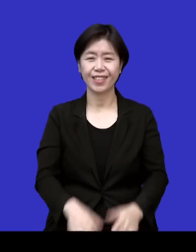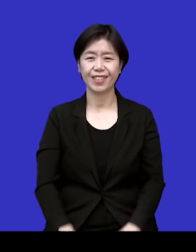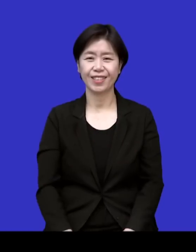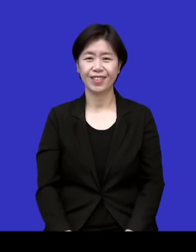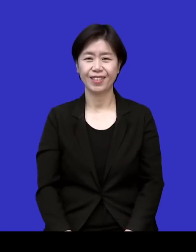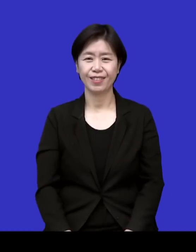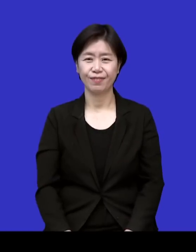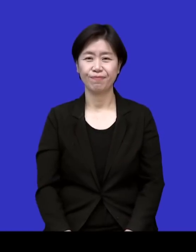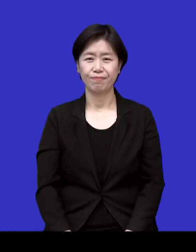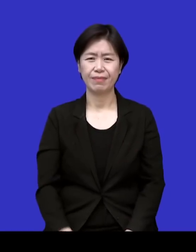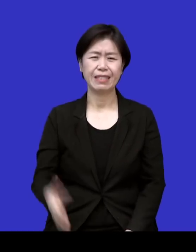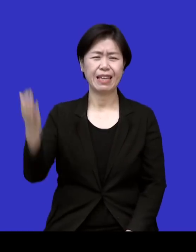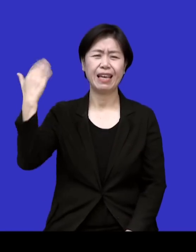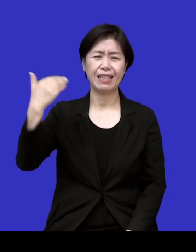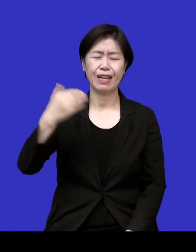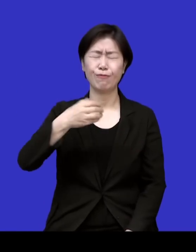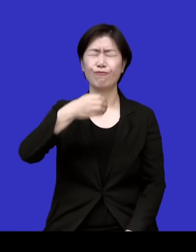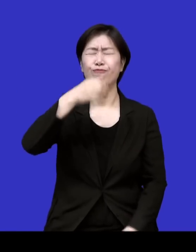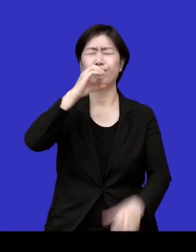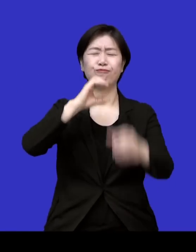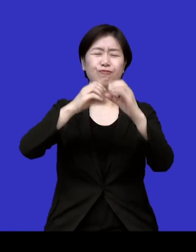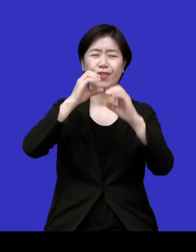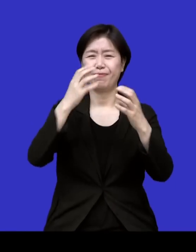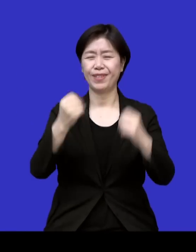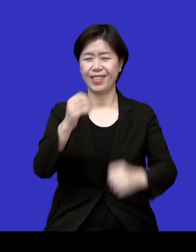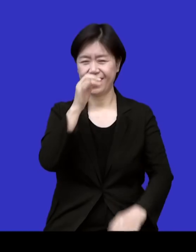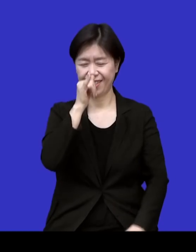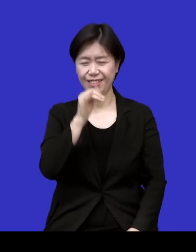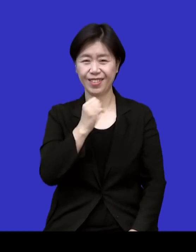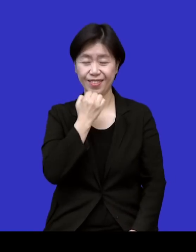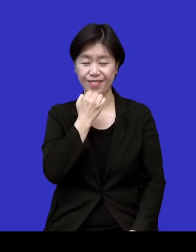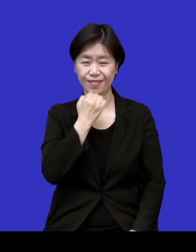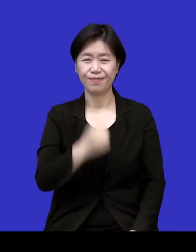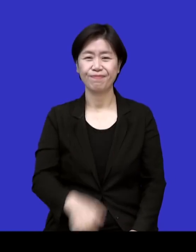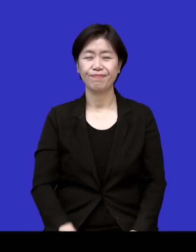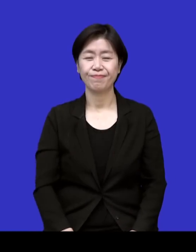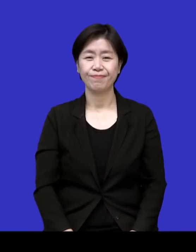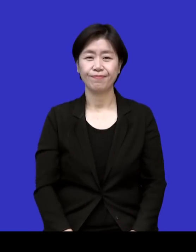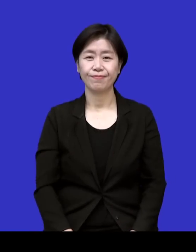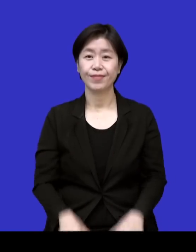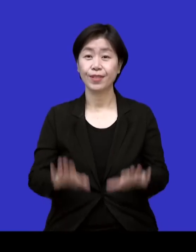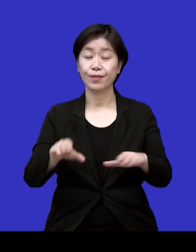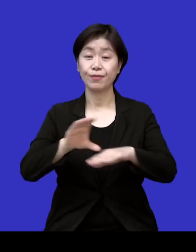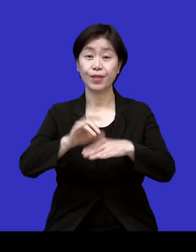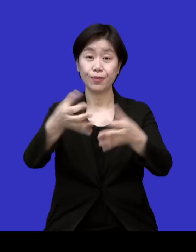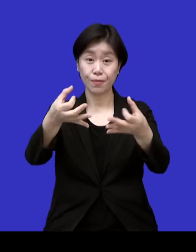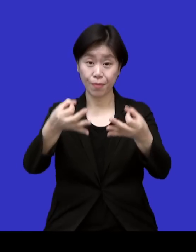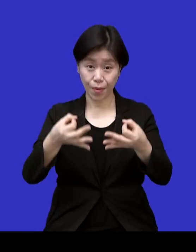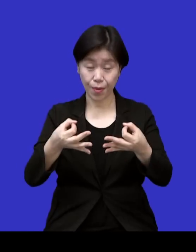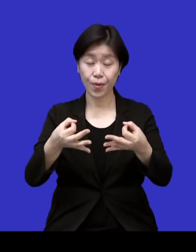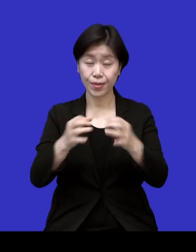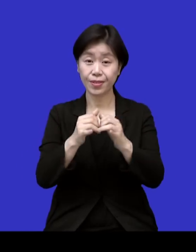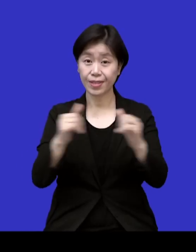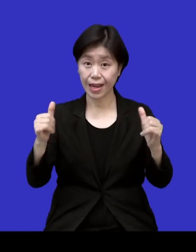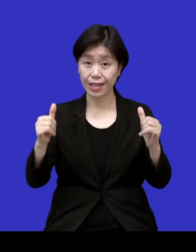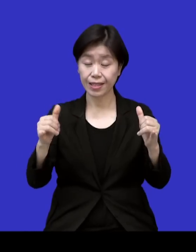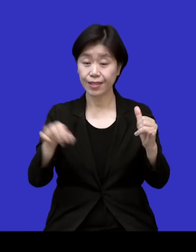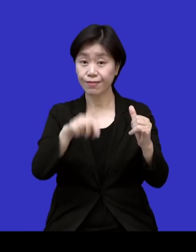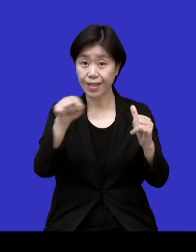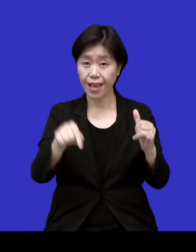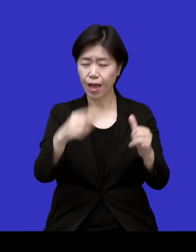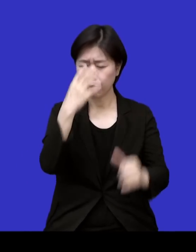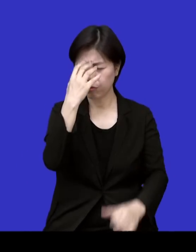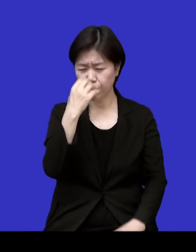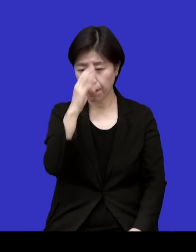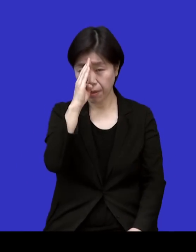아이. 평생 드실 거 그때 다 드셨으니까. 네, 맞아요. 오늘 끝으로 이 방송을 보고 계신 많은 시청자들 중에 또 그런 우울감 때문에